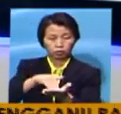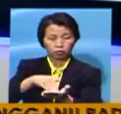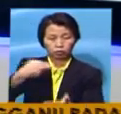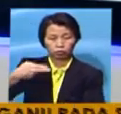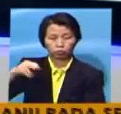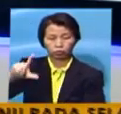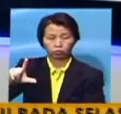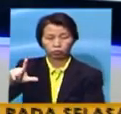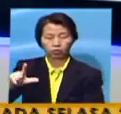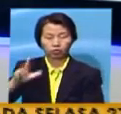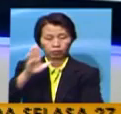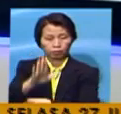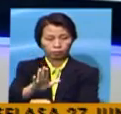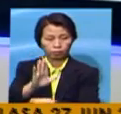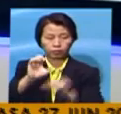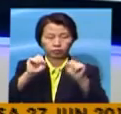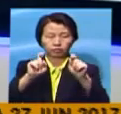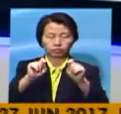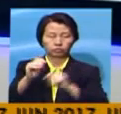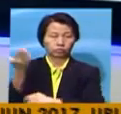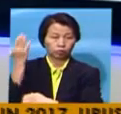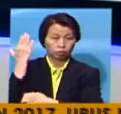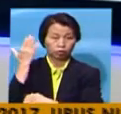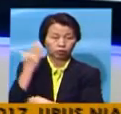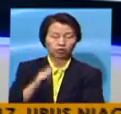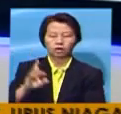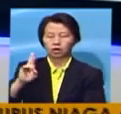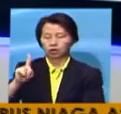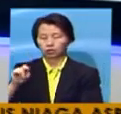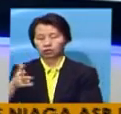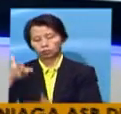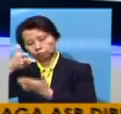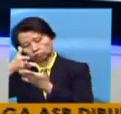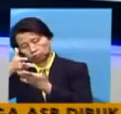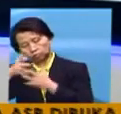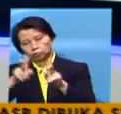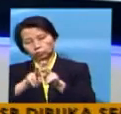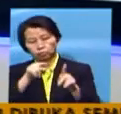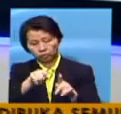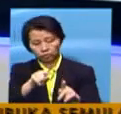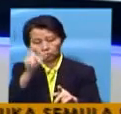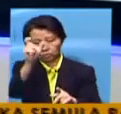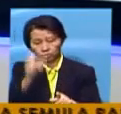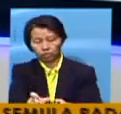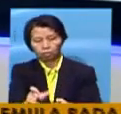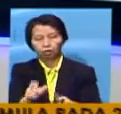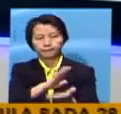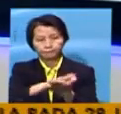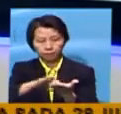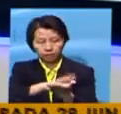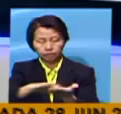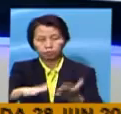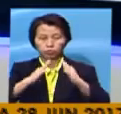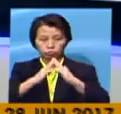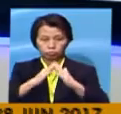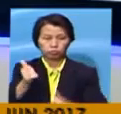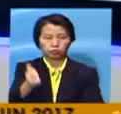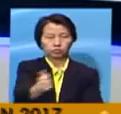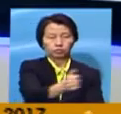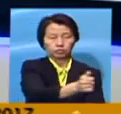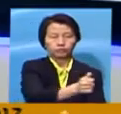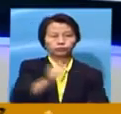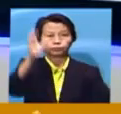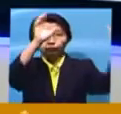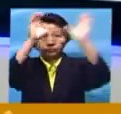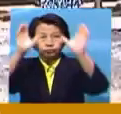banjir yang melanda petang satu lalu tinjauan RTM ke kampung tersebut mendapati mangsa banjir sedang membersihkan rumah masing-masing